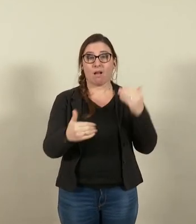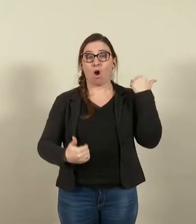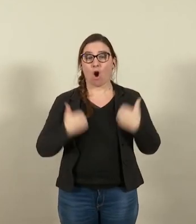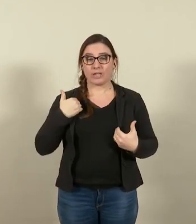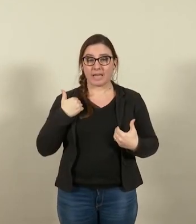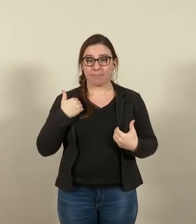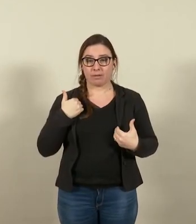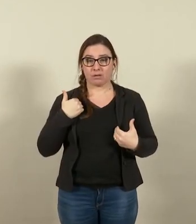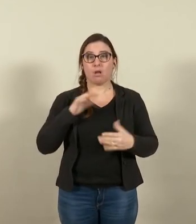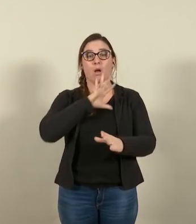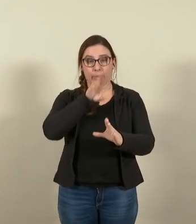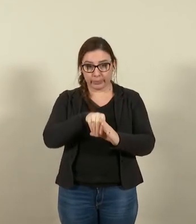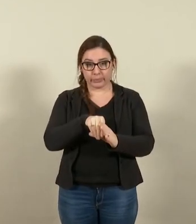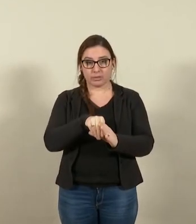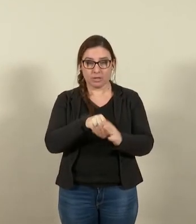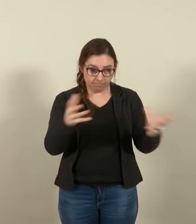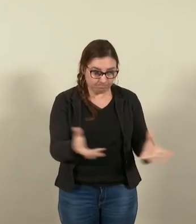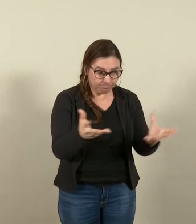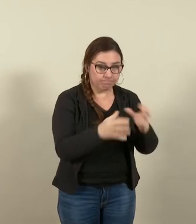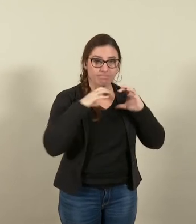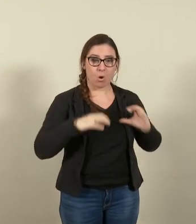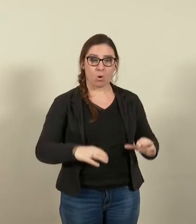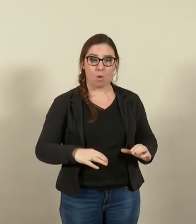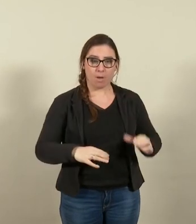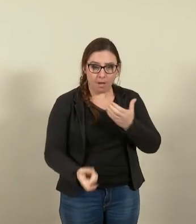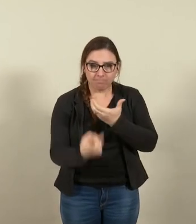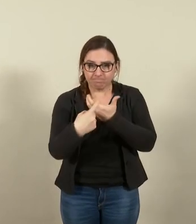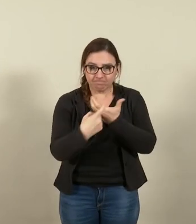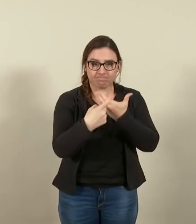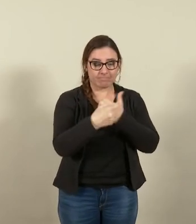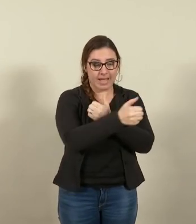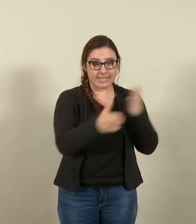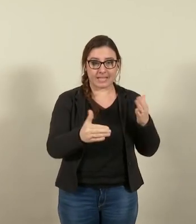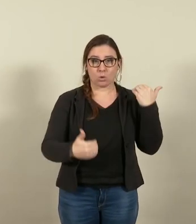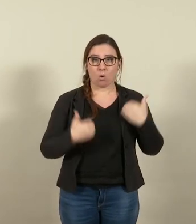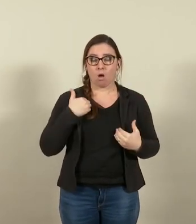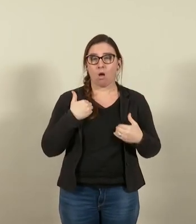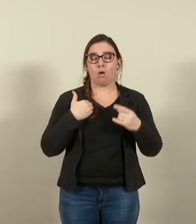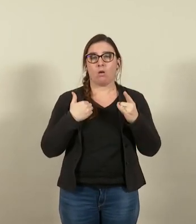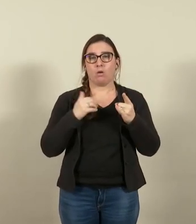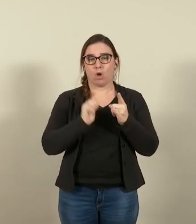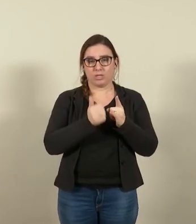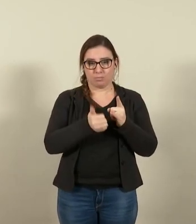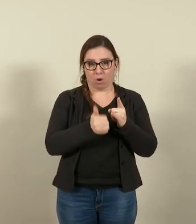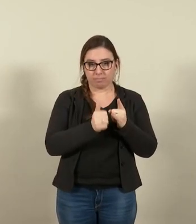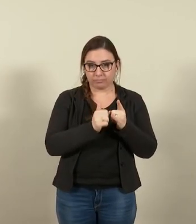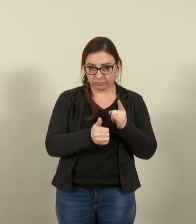pour insérer les pour inciter les club à avoir des sections en dis sport euh